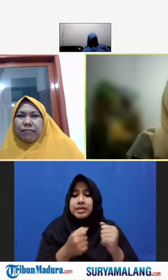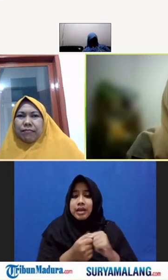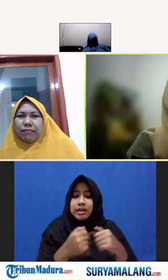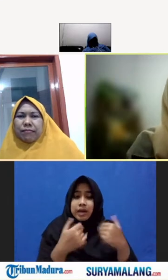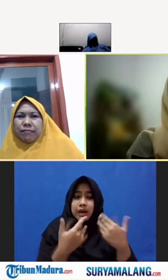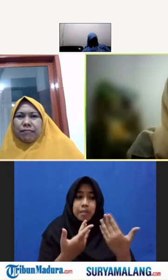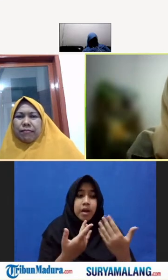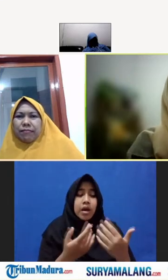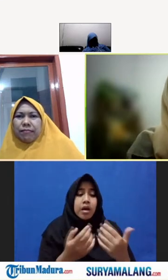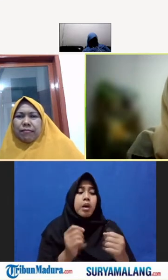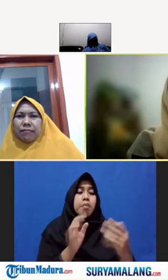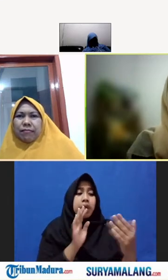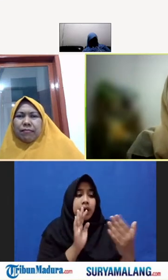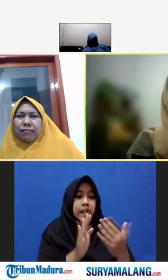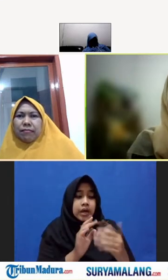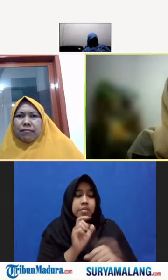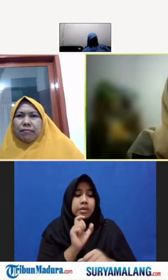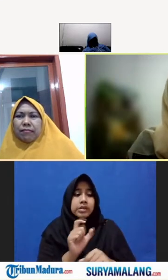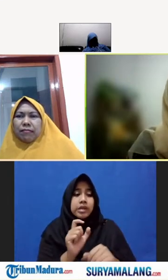apa?